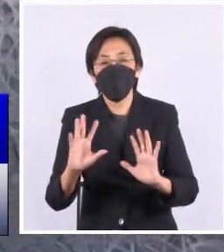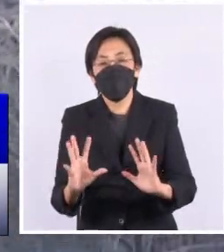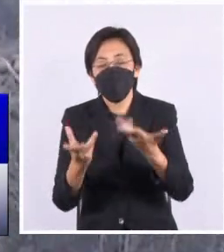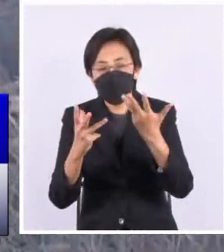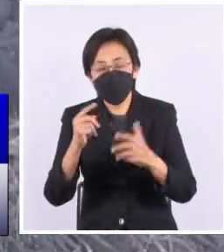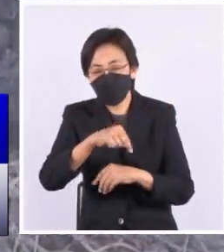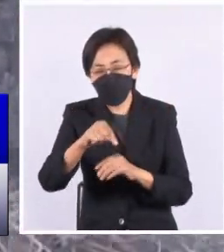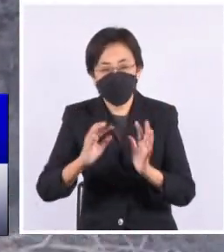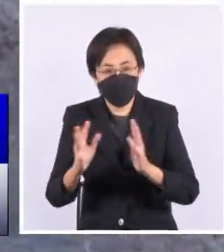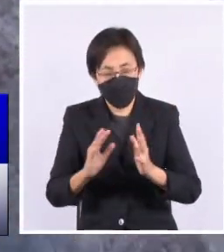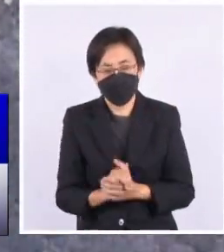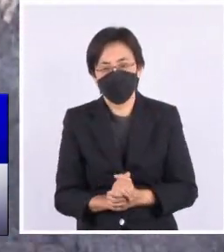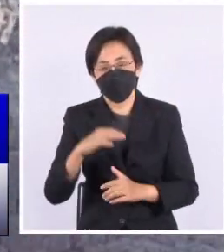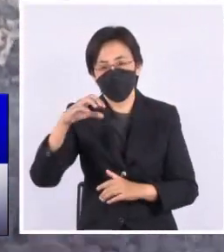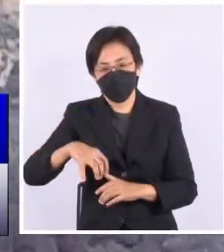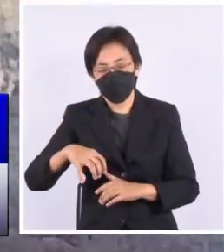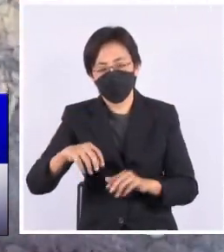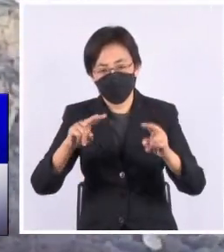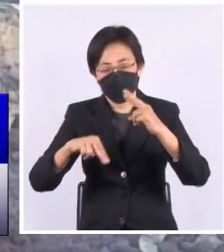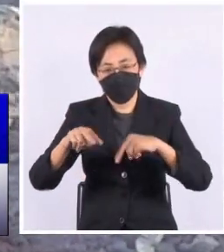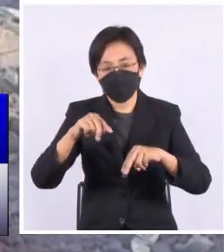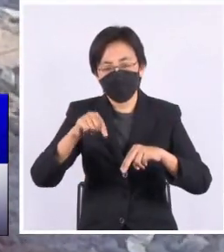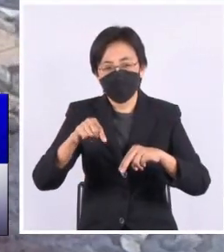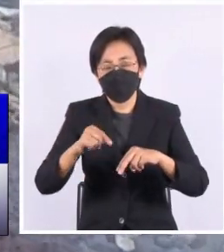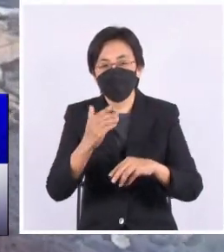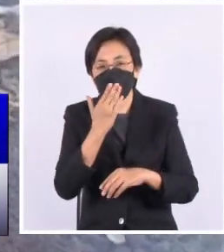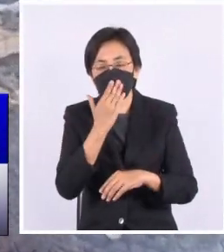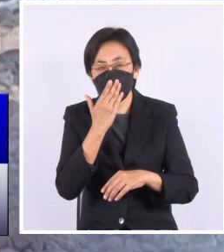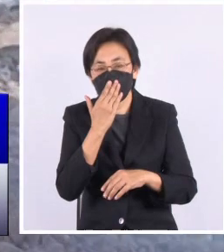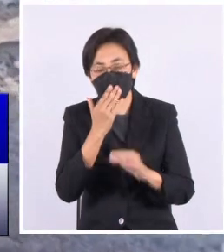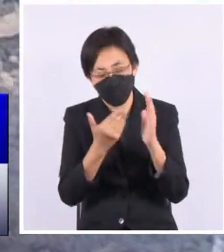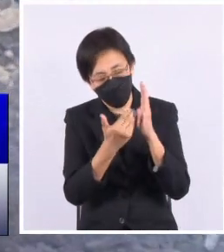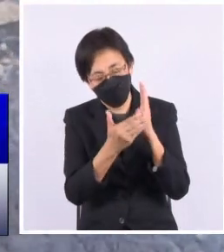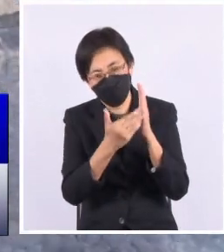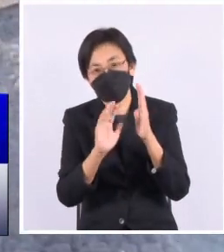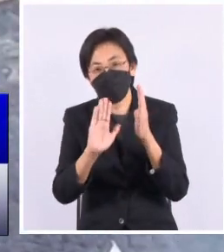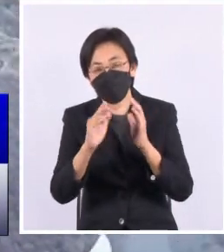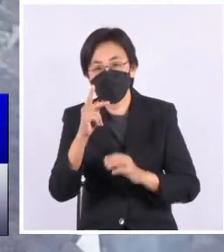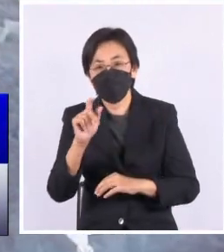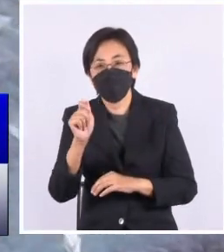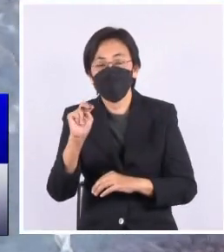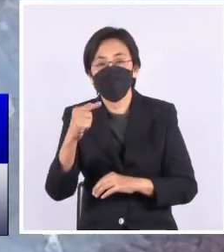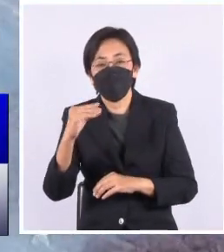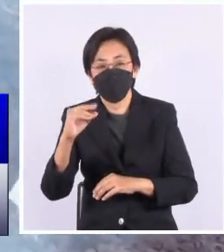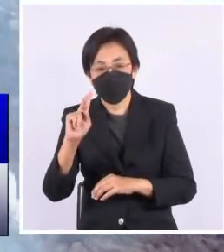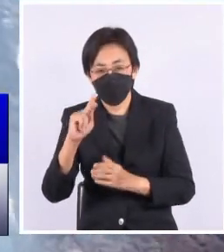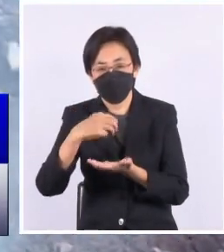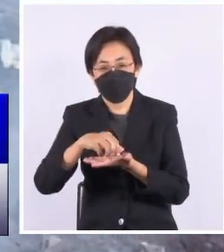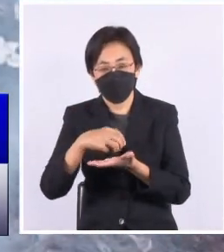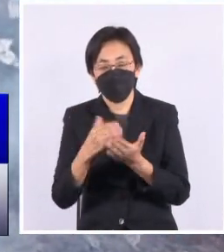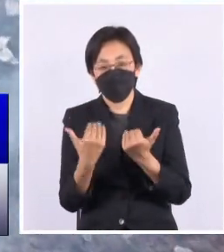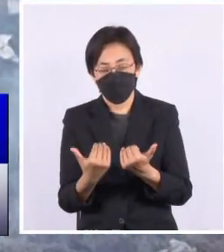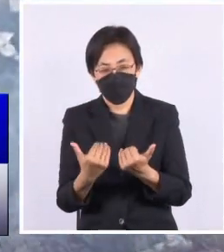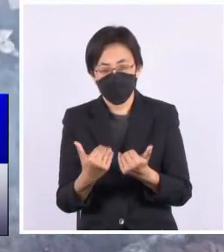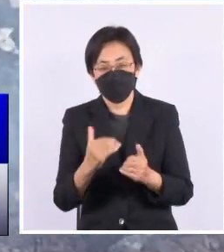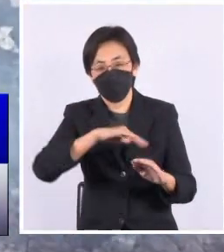สำนักงานป้องกันภัยพลเรือนของจังหวัดนอน keibuที่อยู่ทางตะวันออกเฉียงเหนือของดีอาร์คองโก Grabรายงานความคืบหน้าหลังจากที่ภู